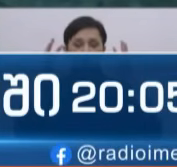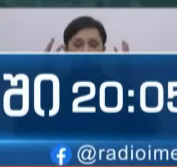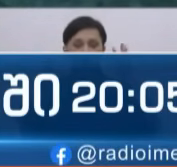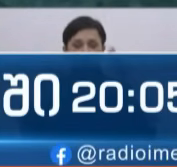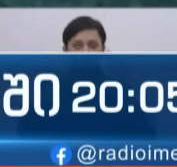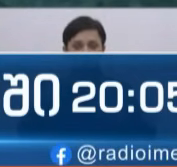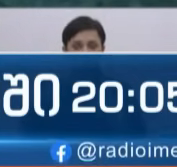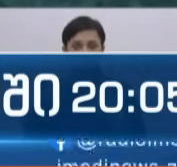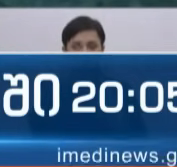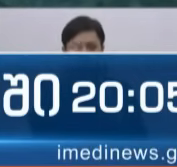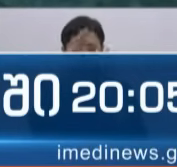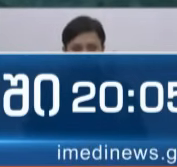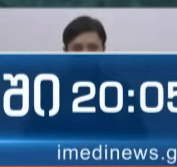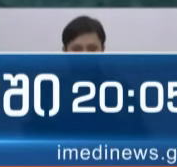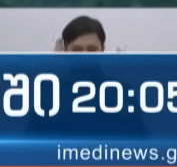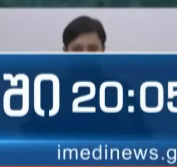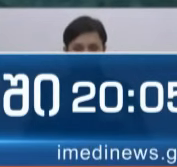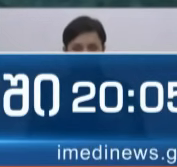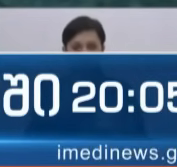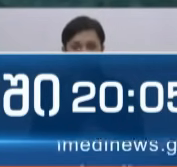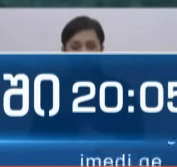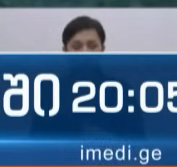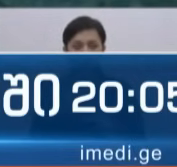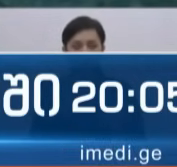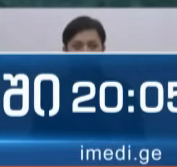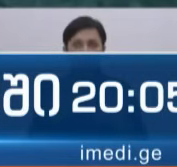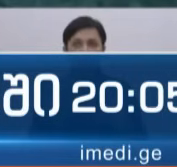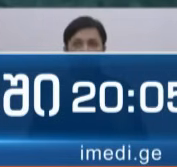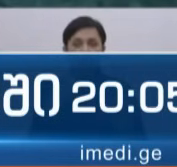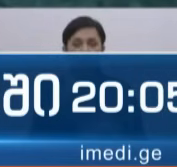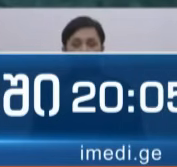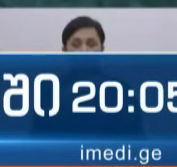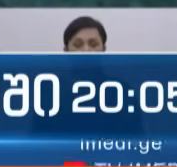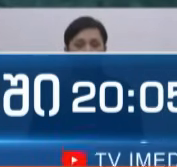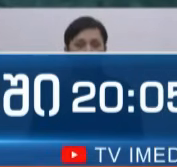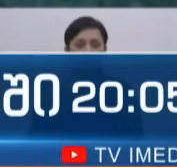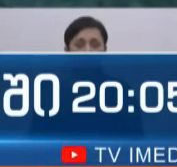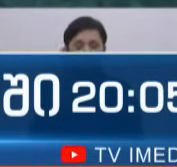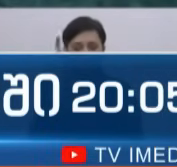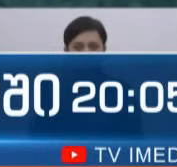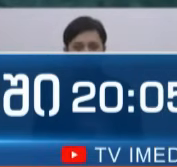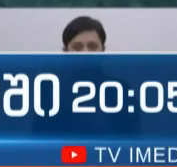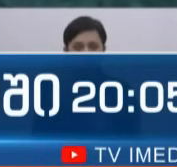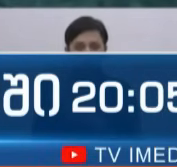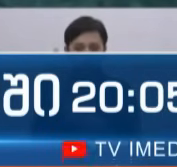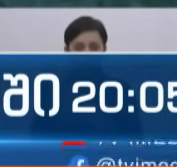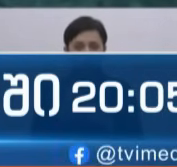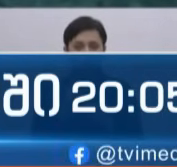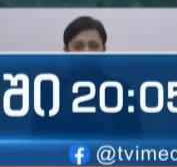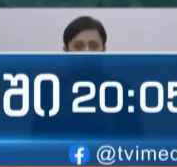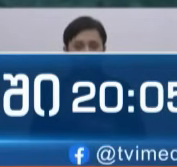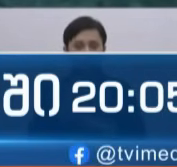ტრაგიკულ შემთხვევაში ემსხვერპლა სამი ადამიანი, მათ შორის ტელეკომპანია იმედის ოპერატორი. გუშინ